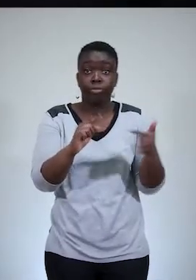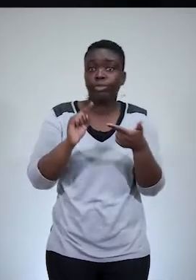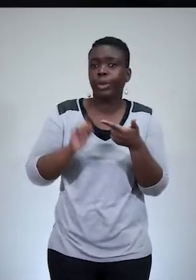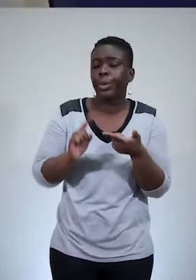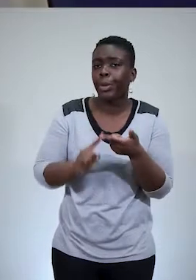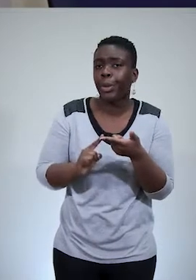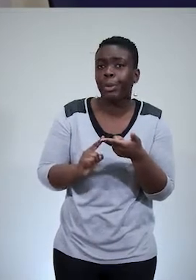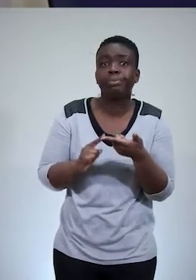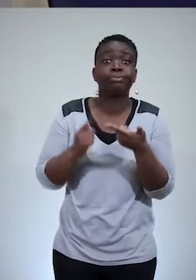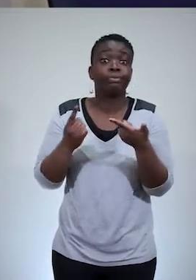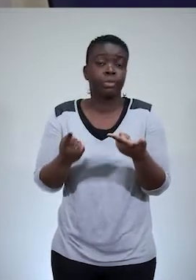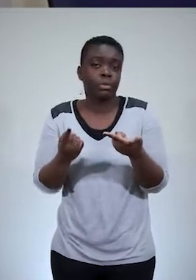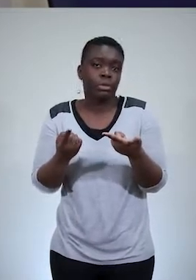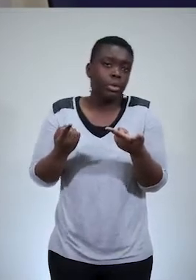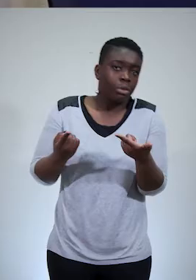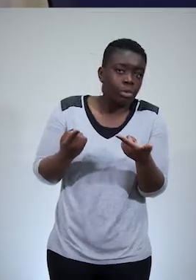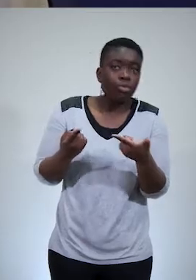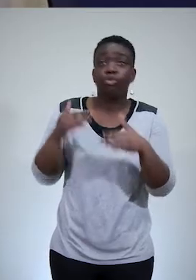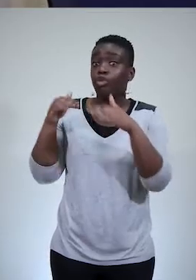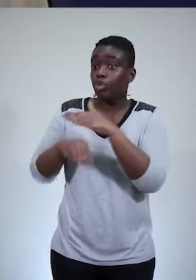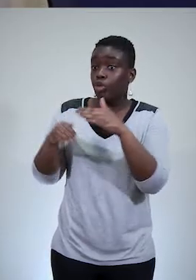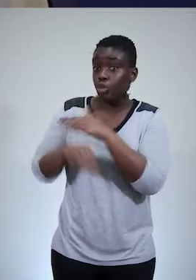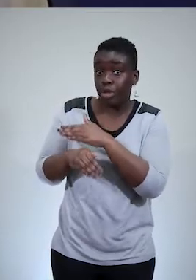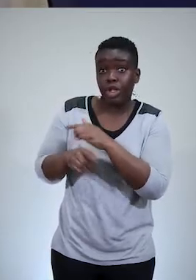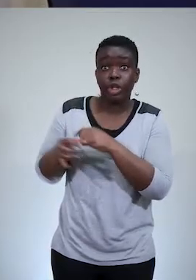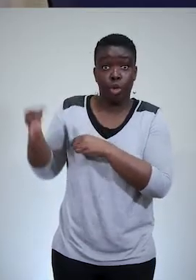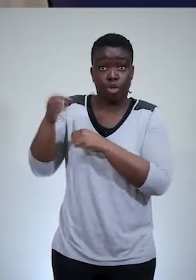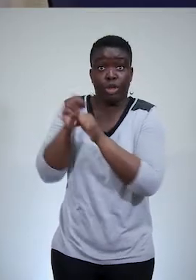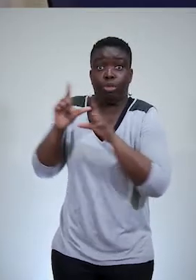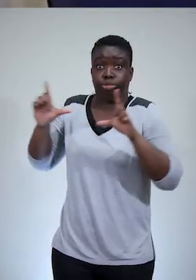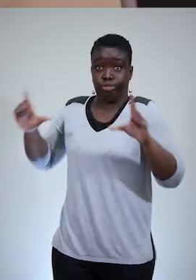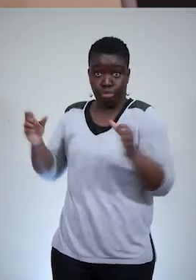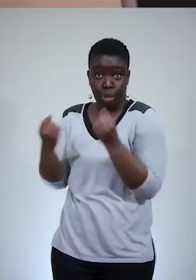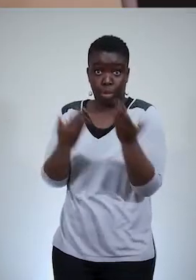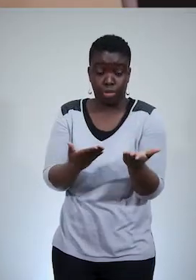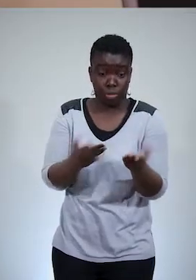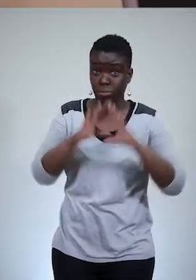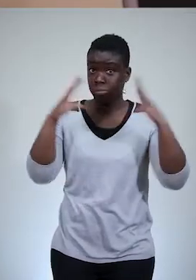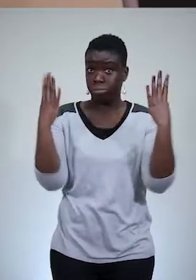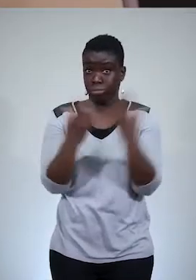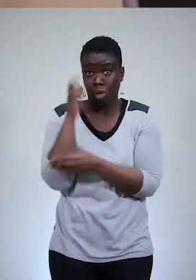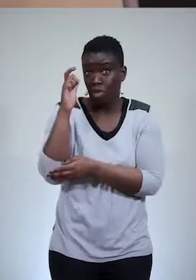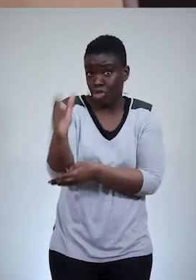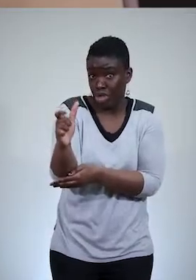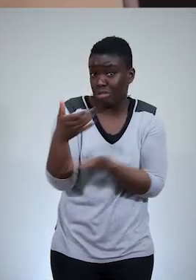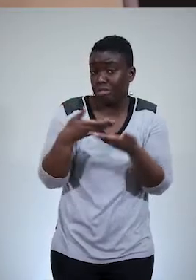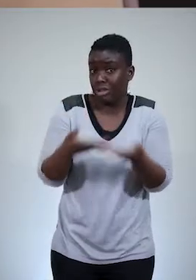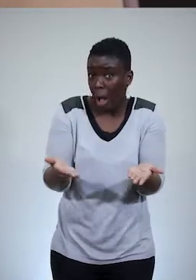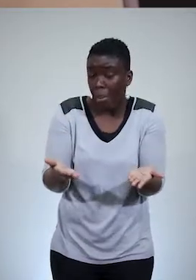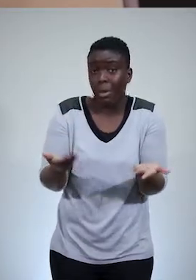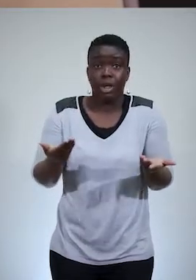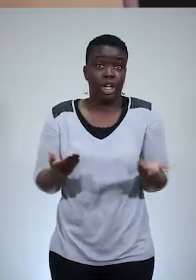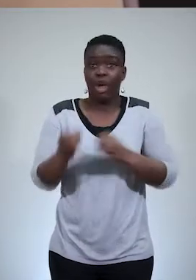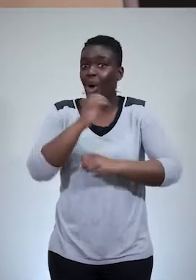Quand Aminata est arrivée, évidemment on l'a remarqué parce qu'elle a un physique particulier dû à son albinisme. Et on ne s'est pas rendu compte tout de